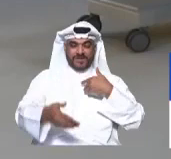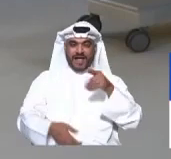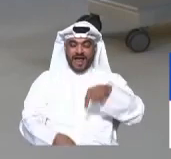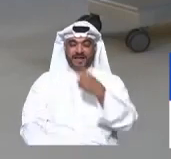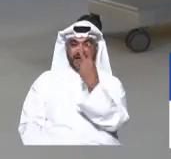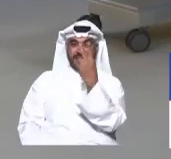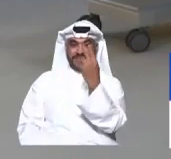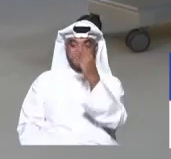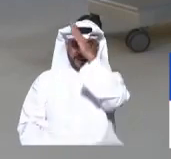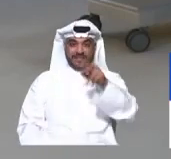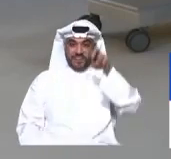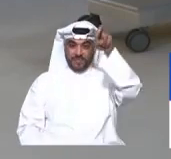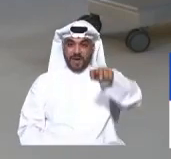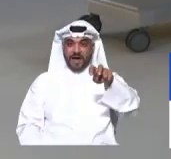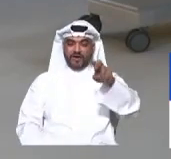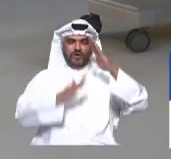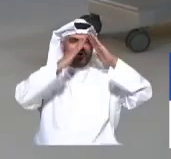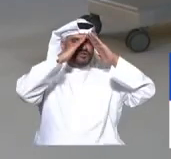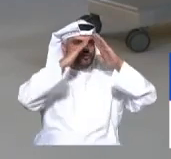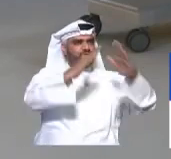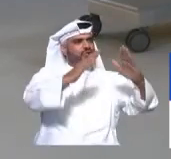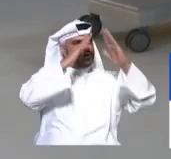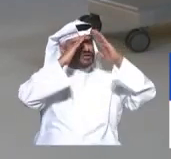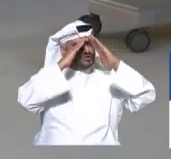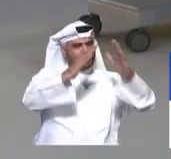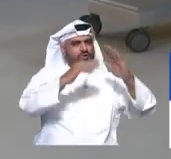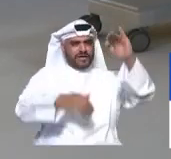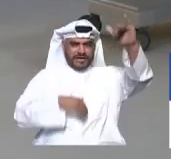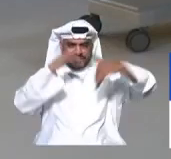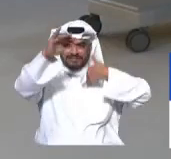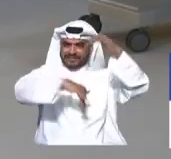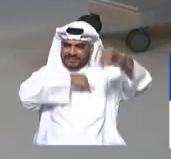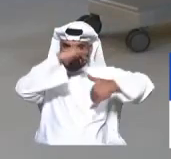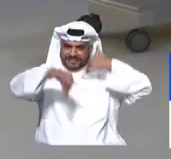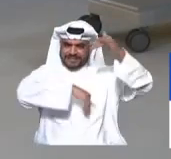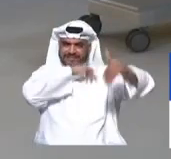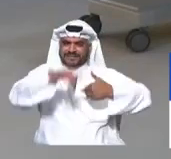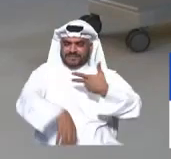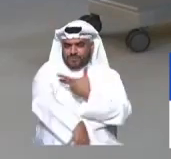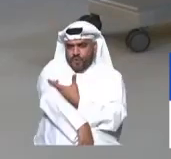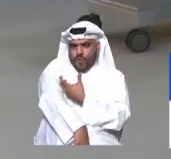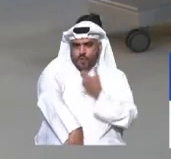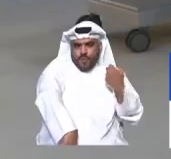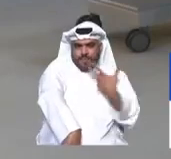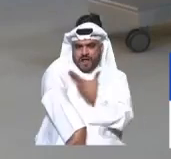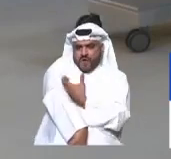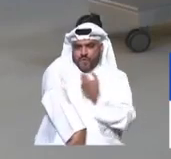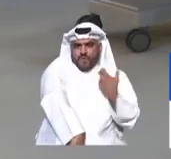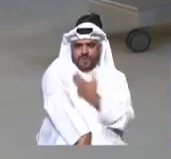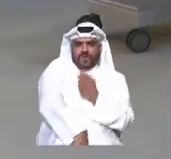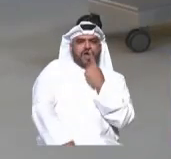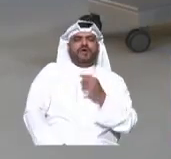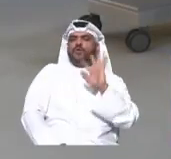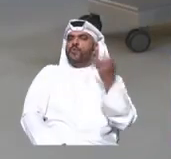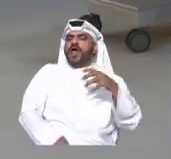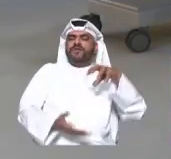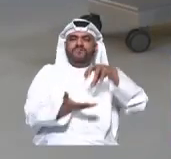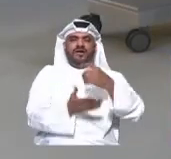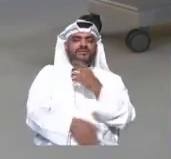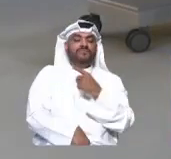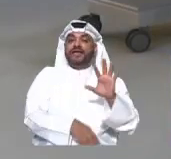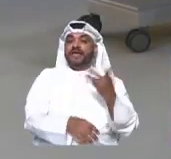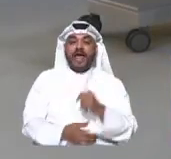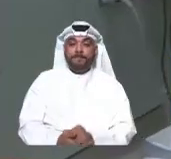2/8 ما قصروا، والمتبرعين مشكورين. تقريبا عدينا خلال موقعنا بالجابرية عدينا